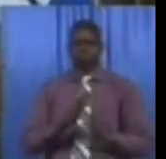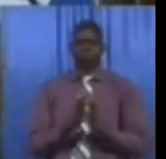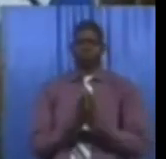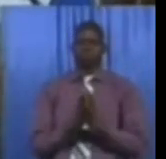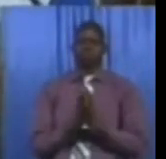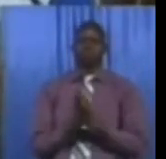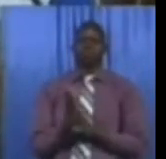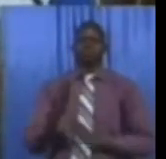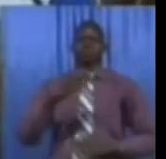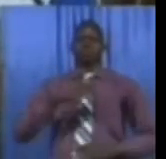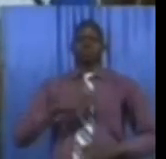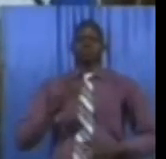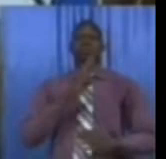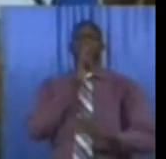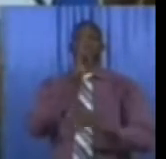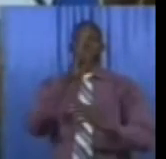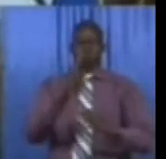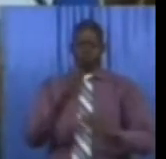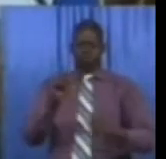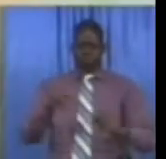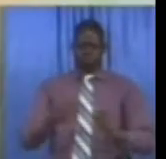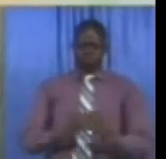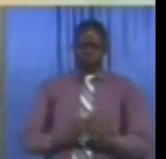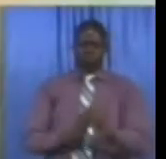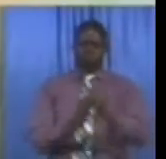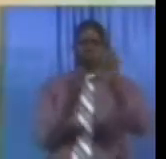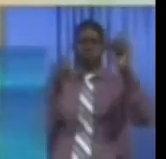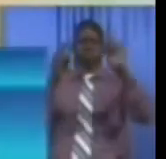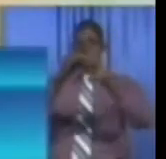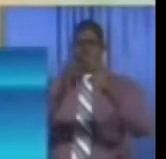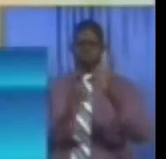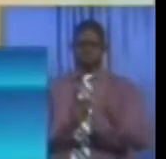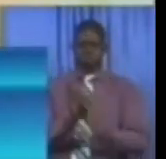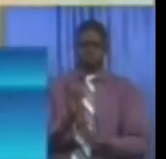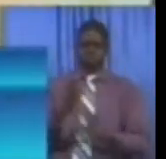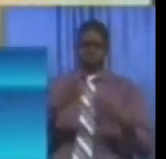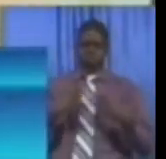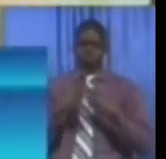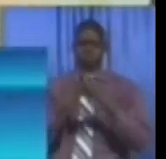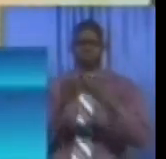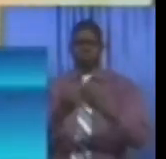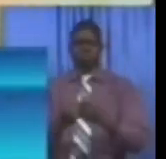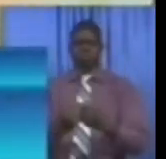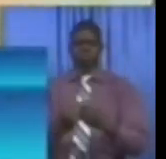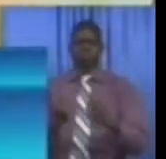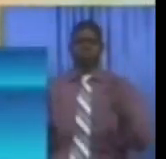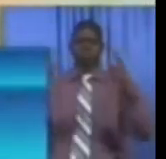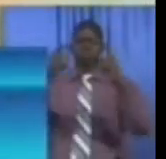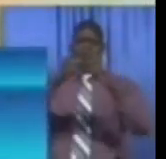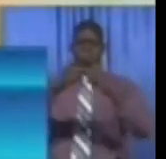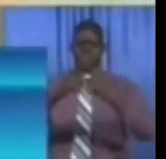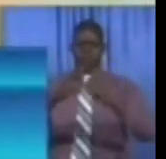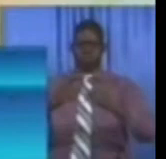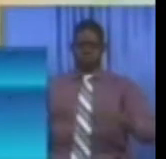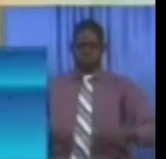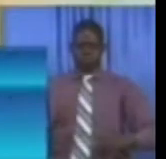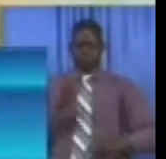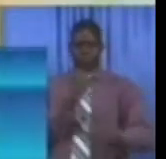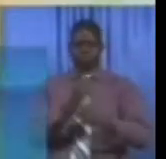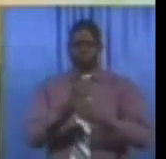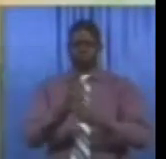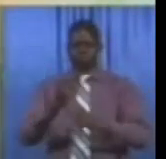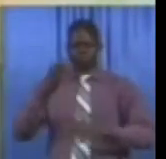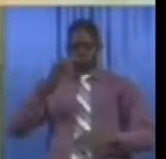Je souhaitais véritablement que nous nous orientons vers la promotion de la santé et vers l'investissement en faveur donc, de la